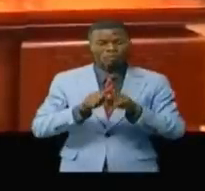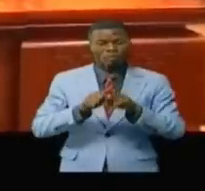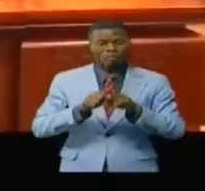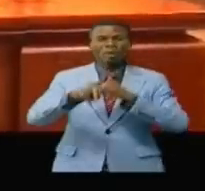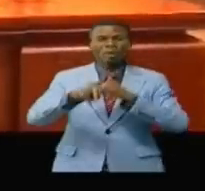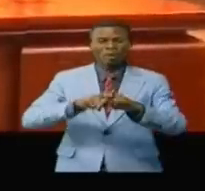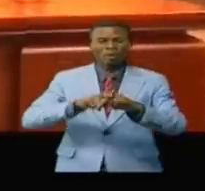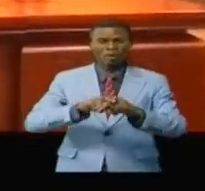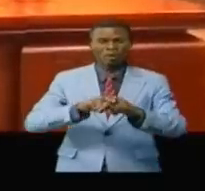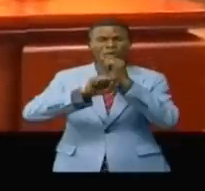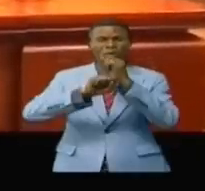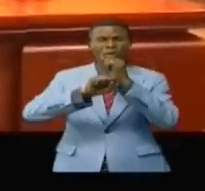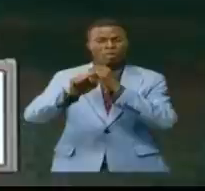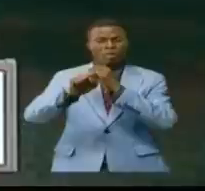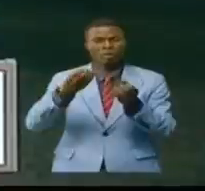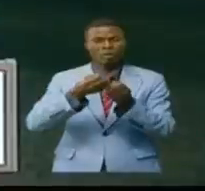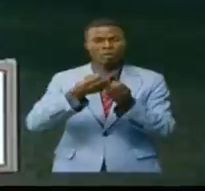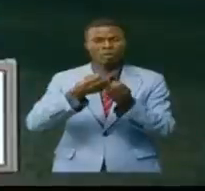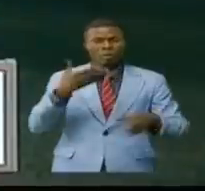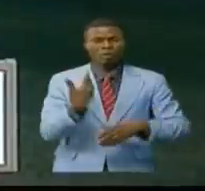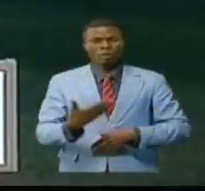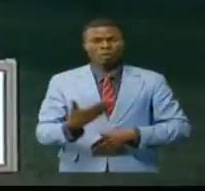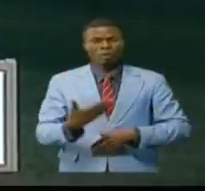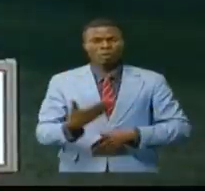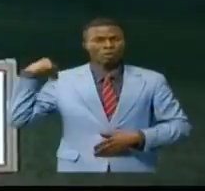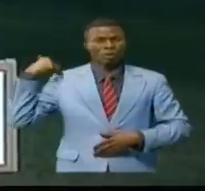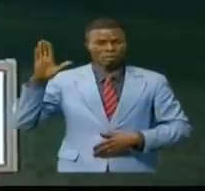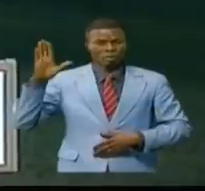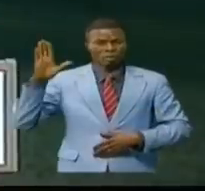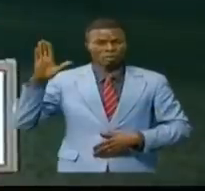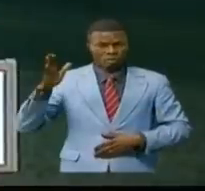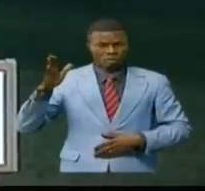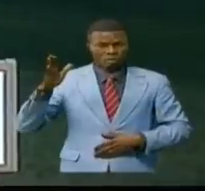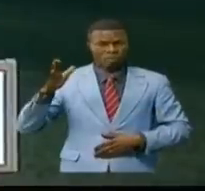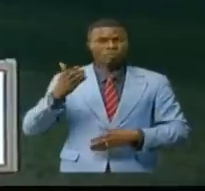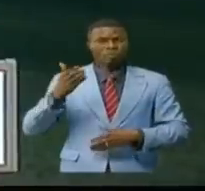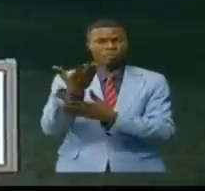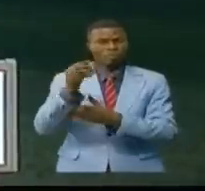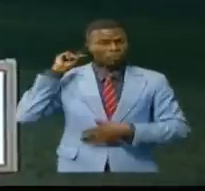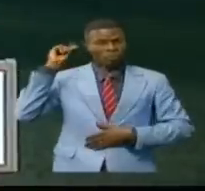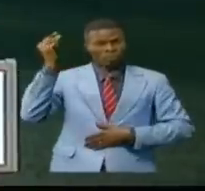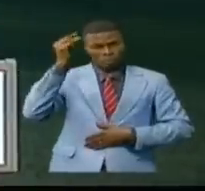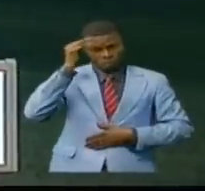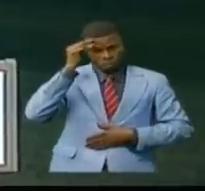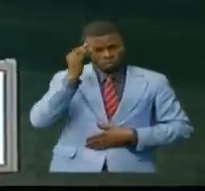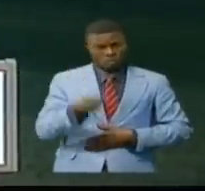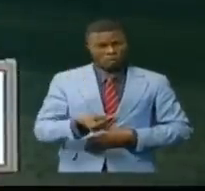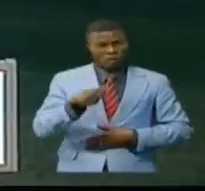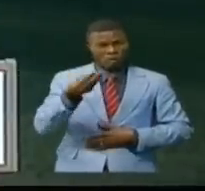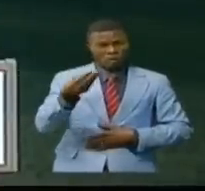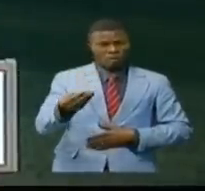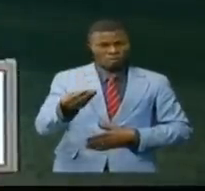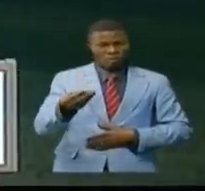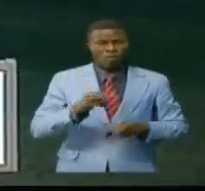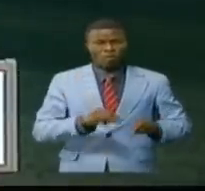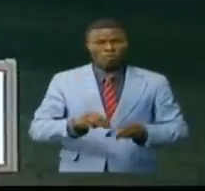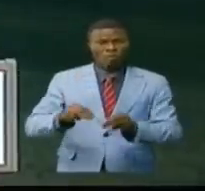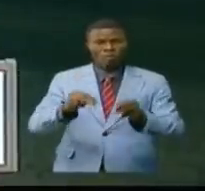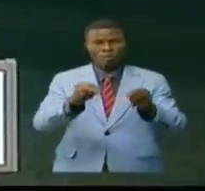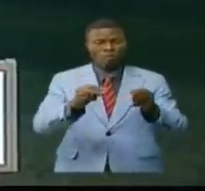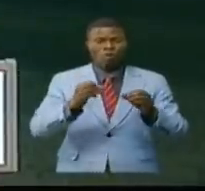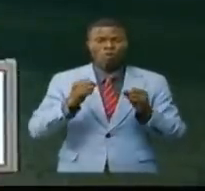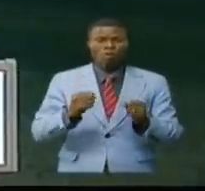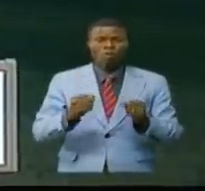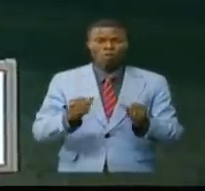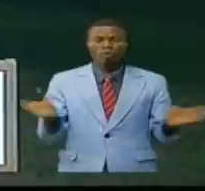nationale pour la promotion du patrimoine immobilier de l'État. Appelant le gouvernement à mettre sur pied des mécanismes